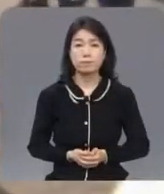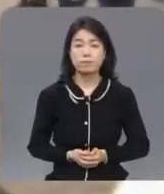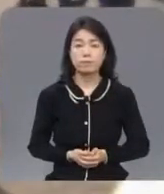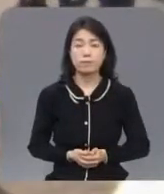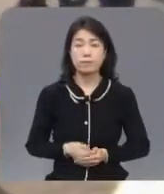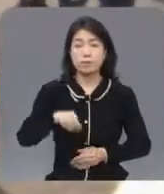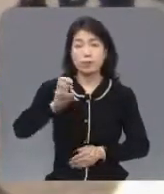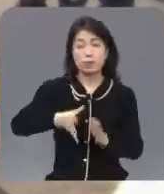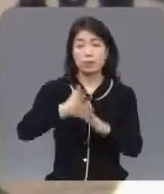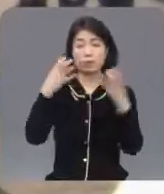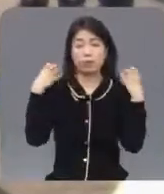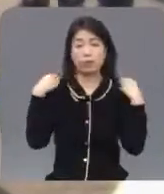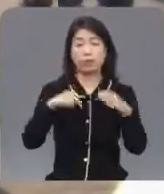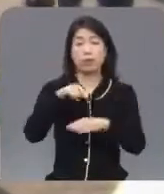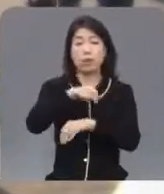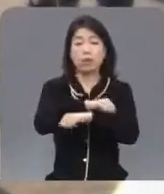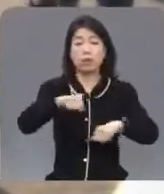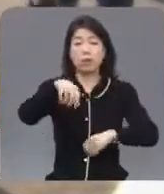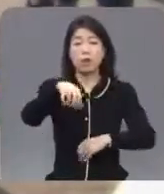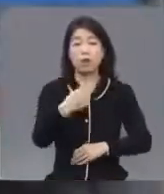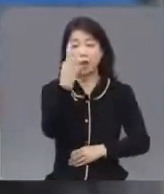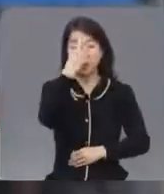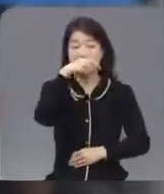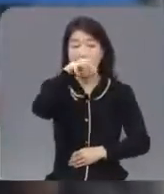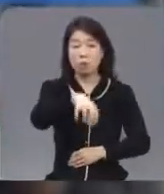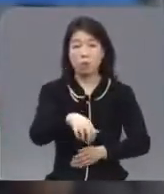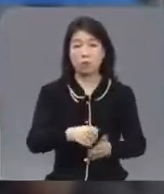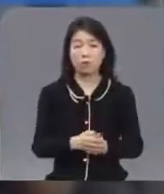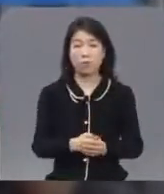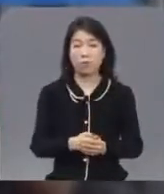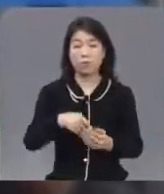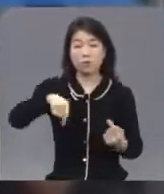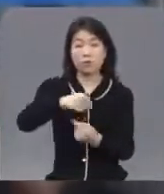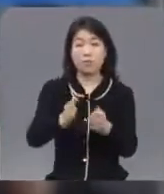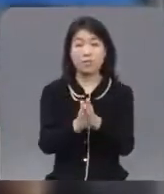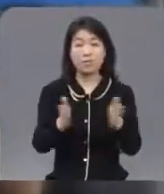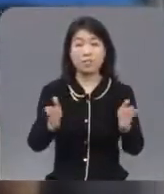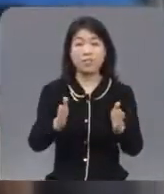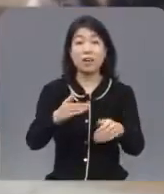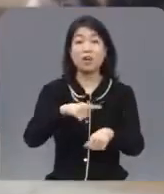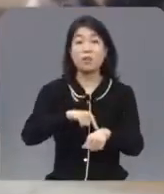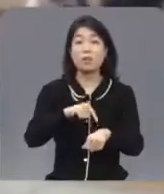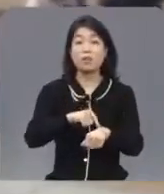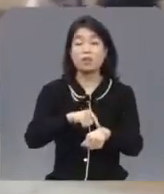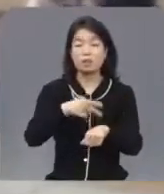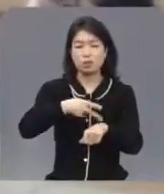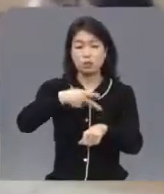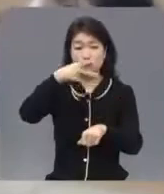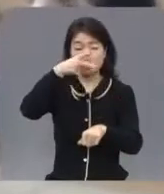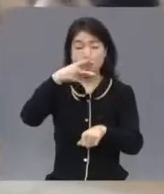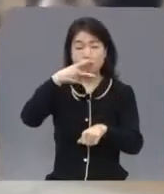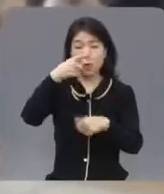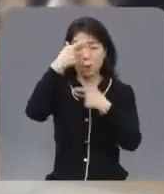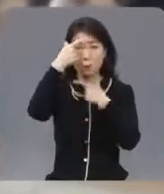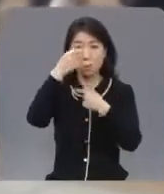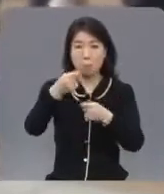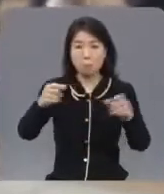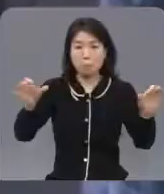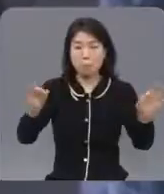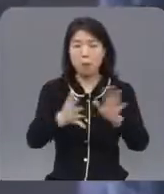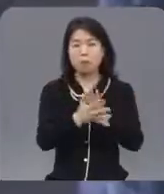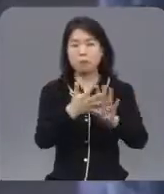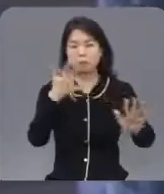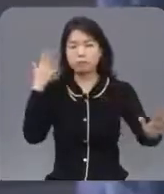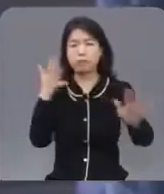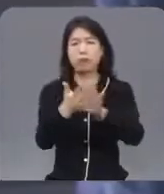광주시청 야외 광장 선별 진료소 운영 시작 시각인 오후 2시가 되자 마자 금방 긴 줄이